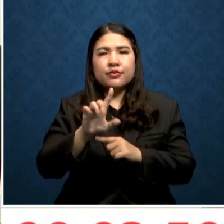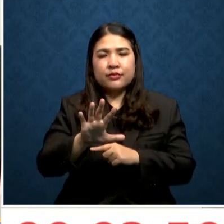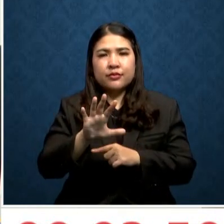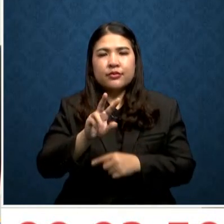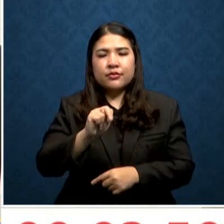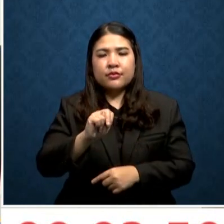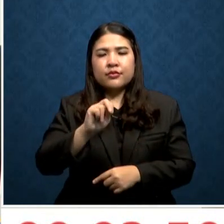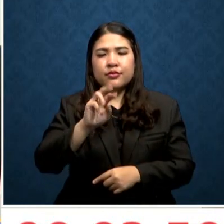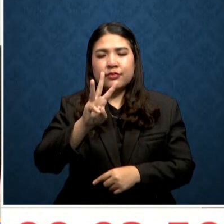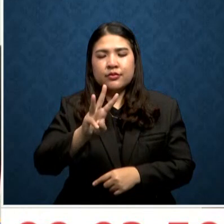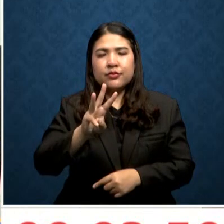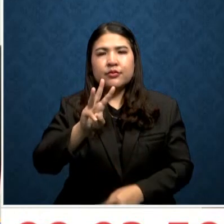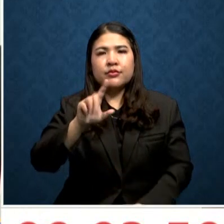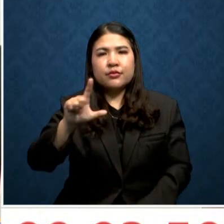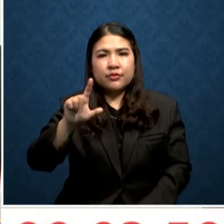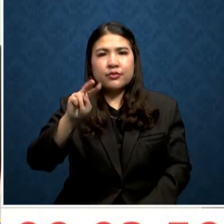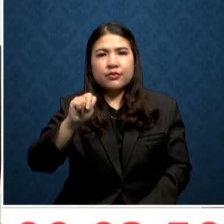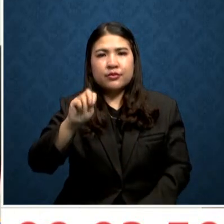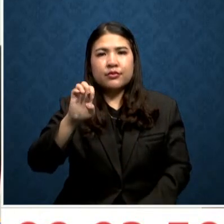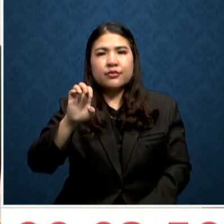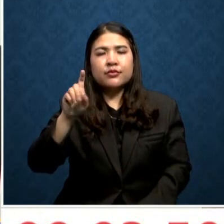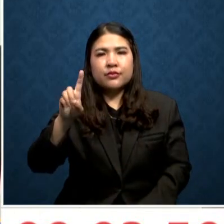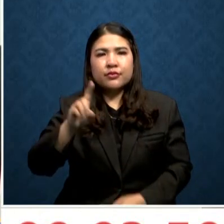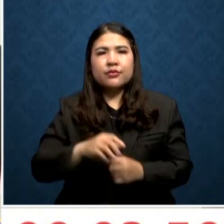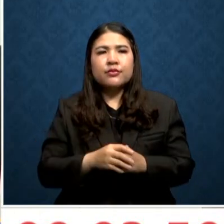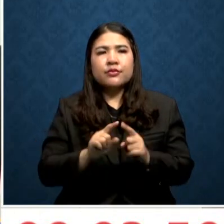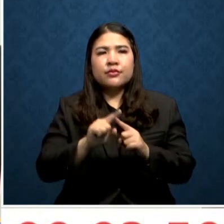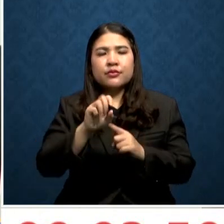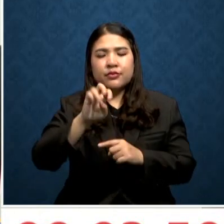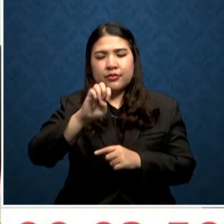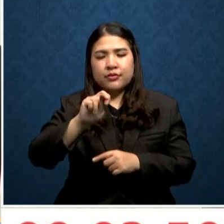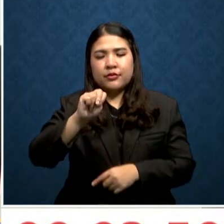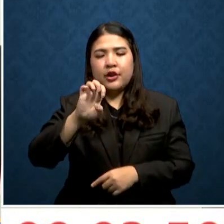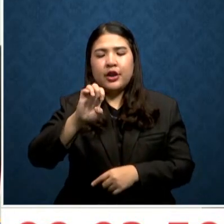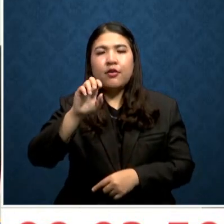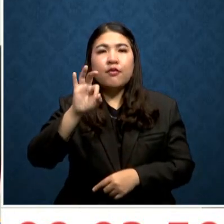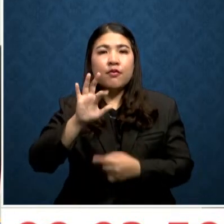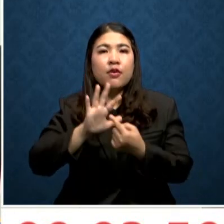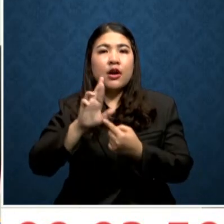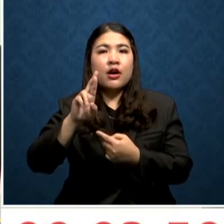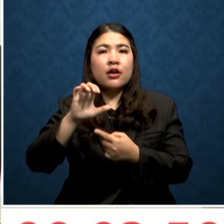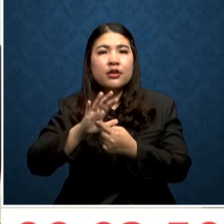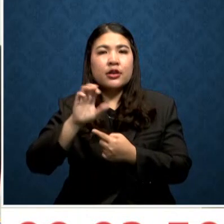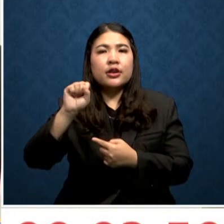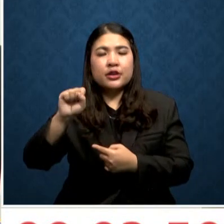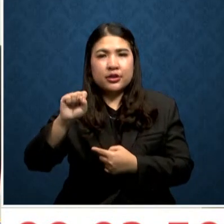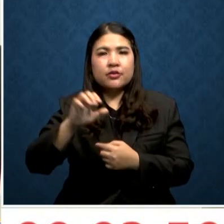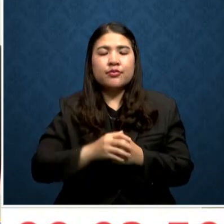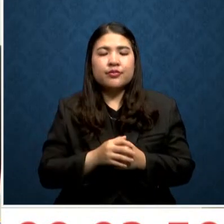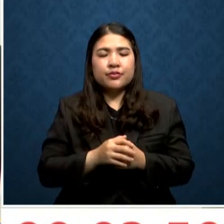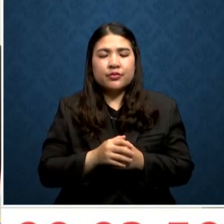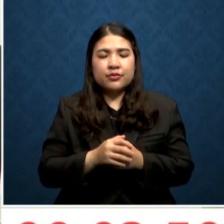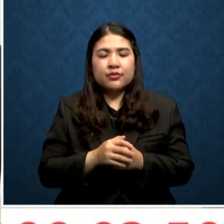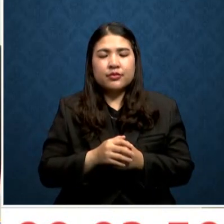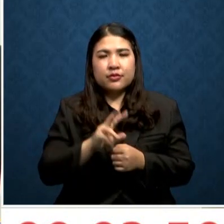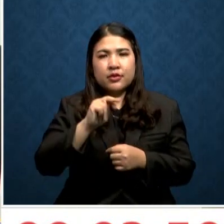ฒน์6นายนิฟาริศระเด่นอามัด7นายนิรุตติสุทธิน